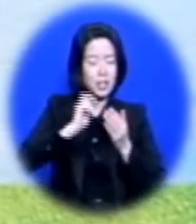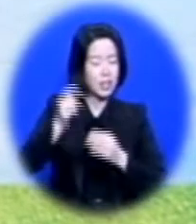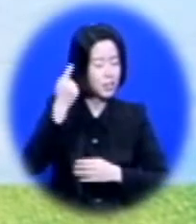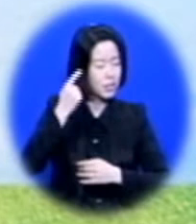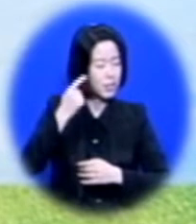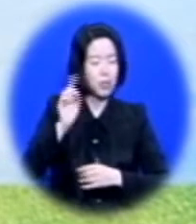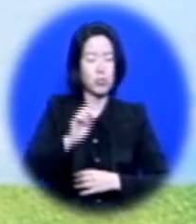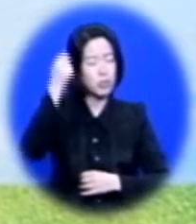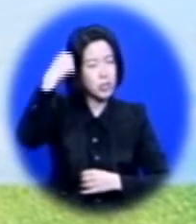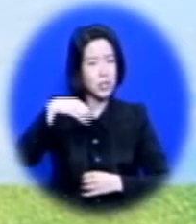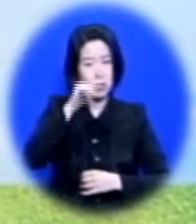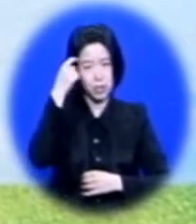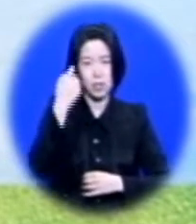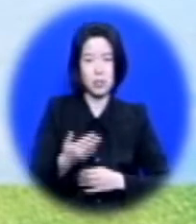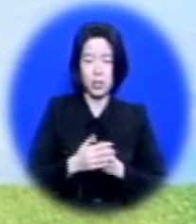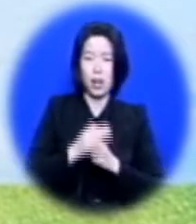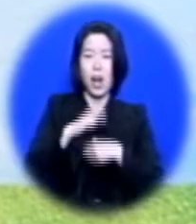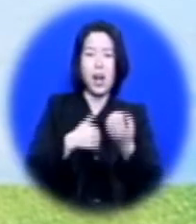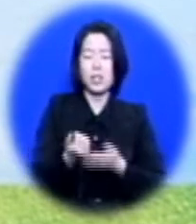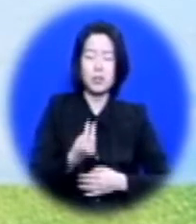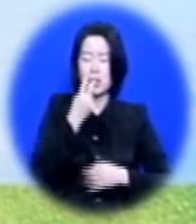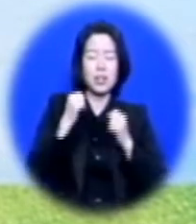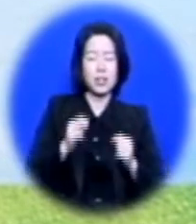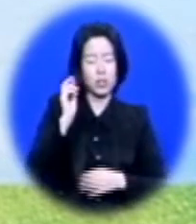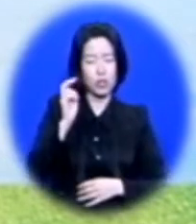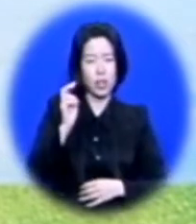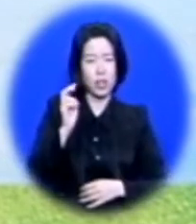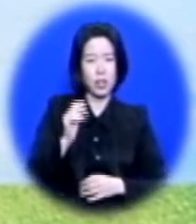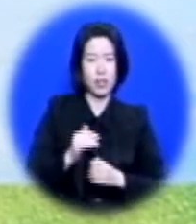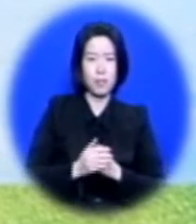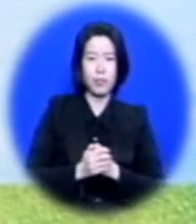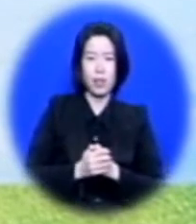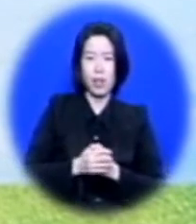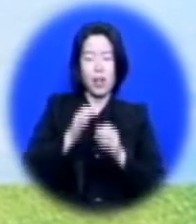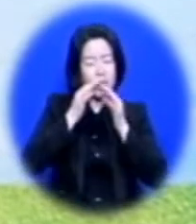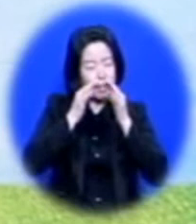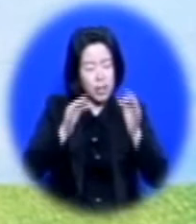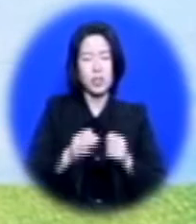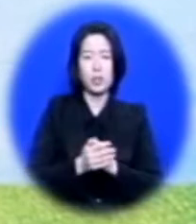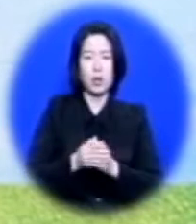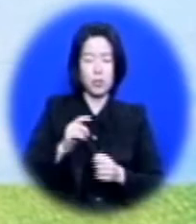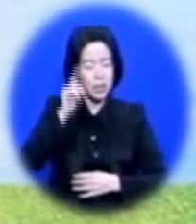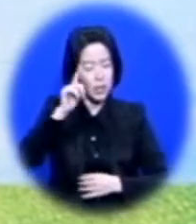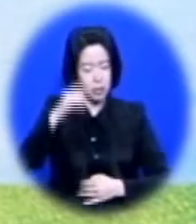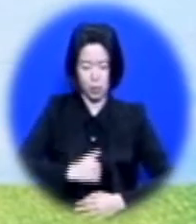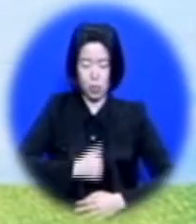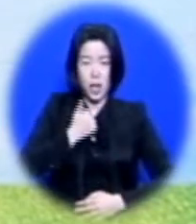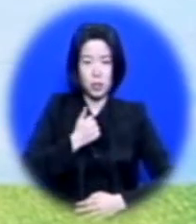없겠어요 하나님은 살아계시고 그렇죠 탄식 또 하고 짜증도 내고 화도